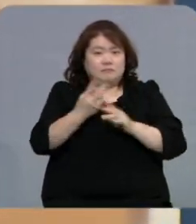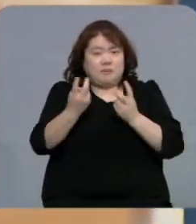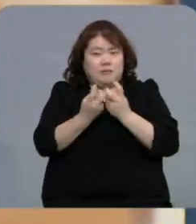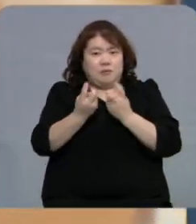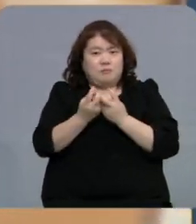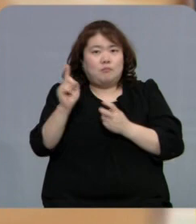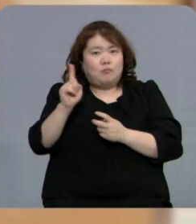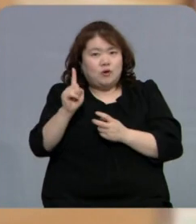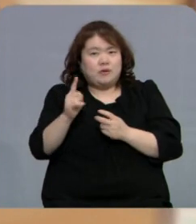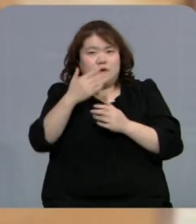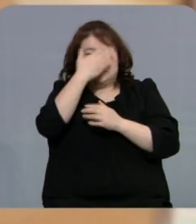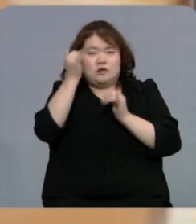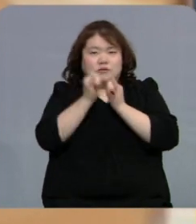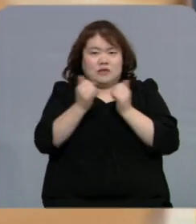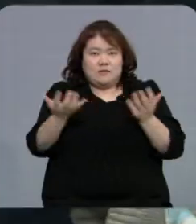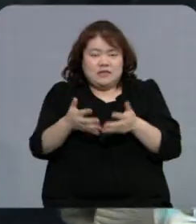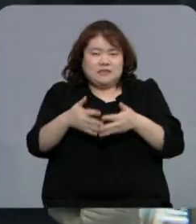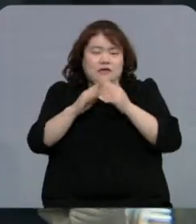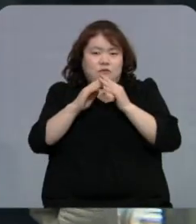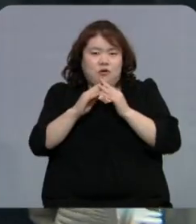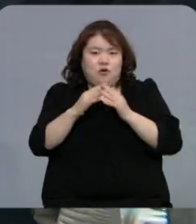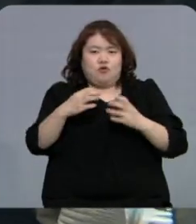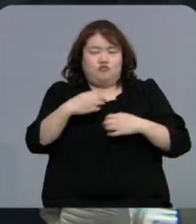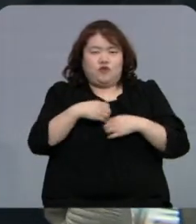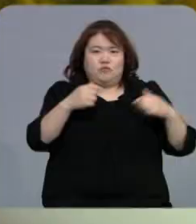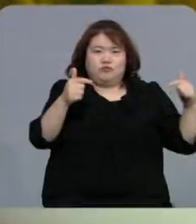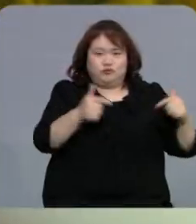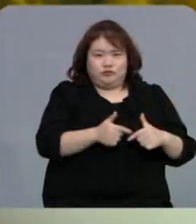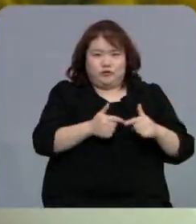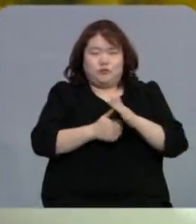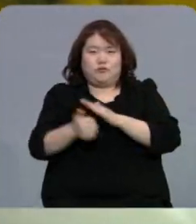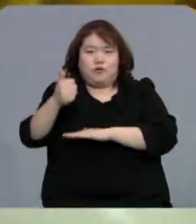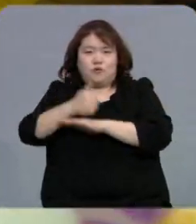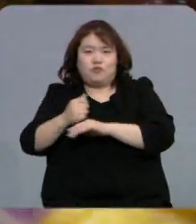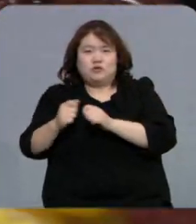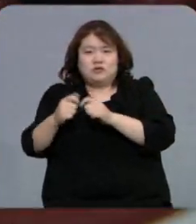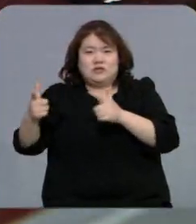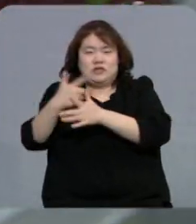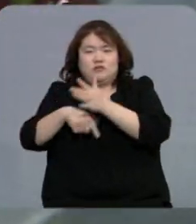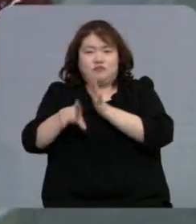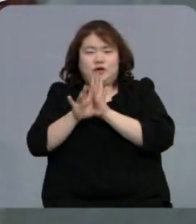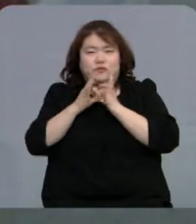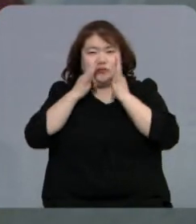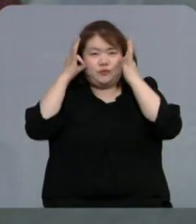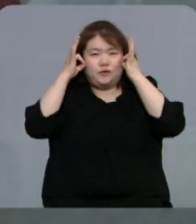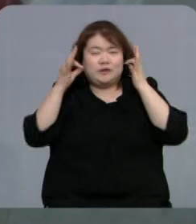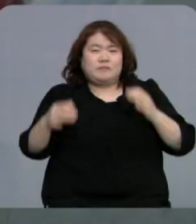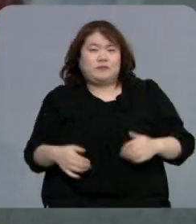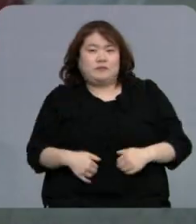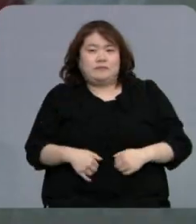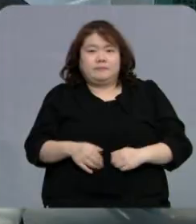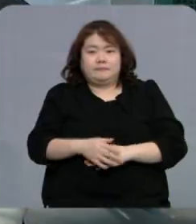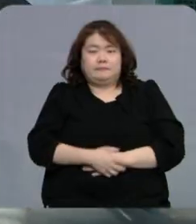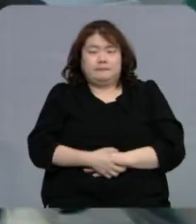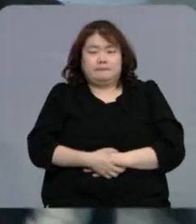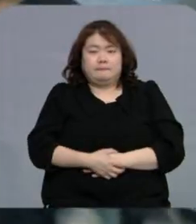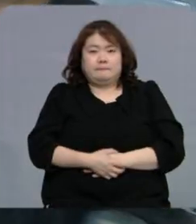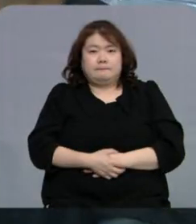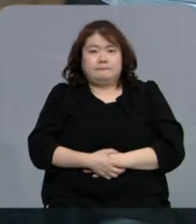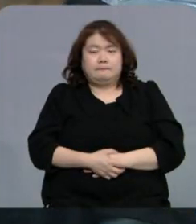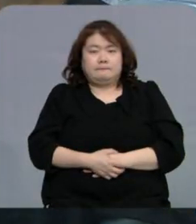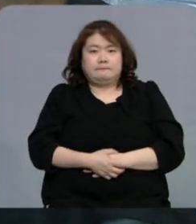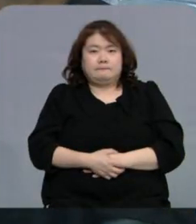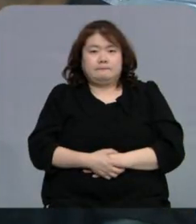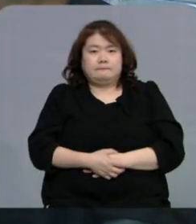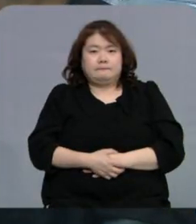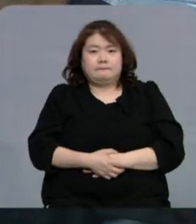창업. 위험은 줄이면서 성과는 극대화할 수 있는 지속적인 노력들이 필요합니다. KBS 뉴스